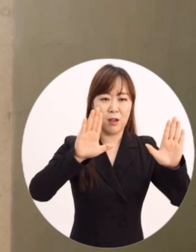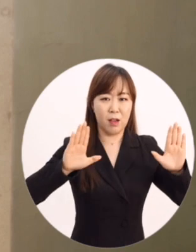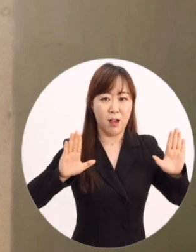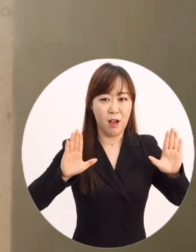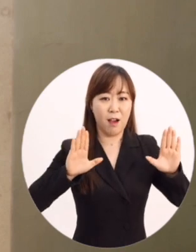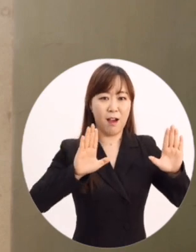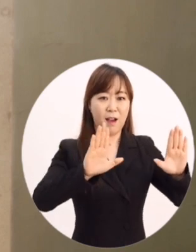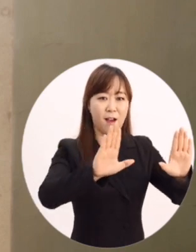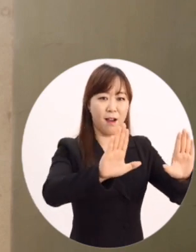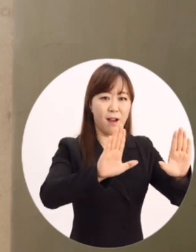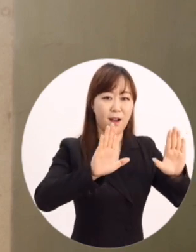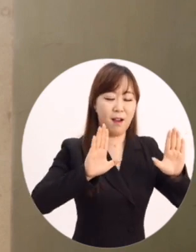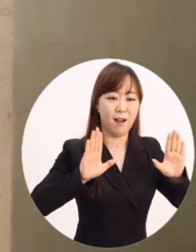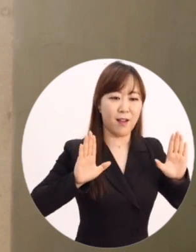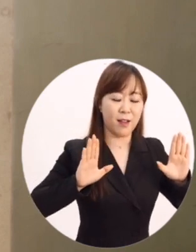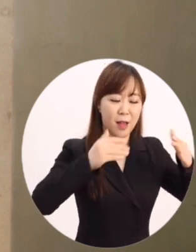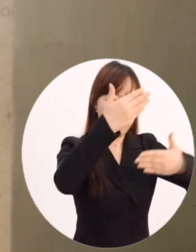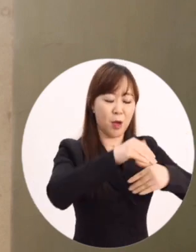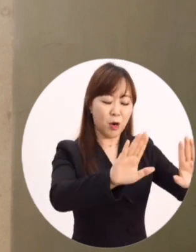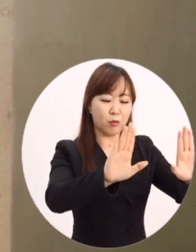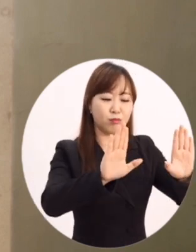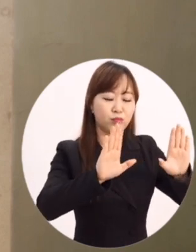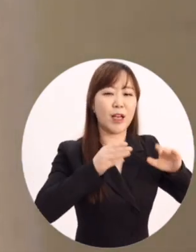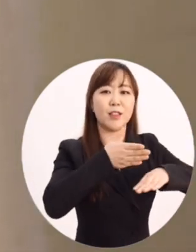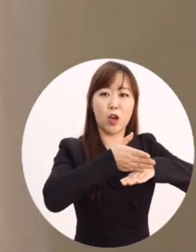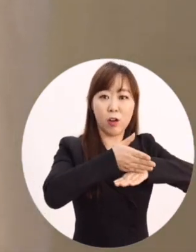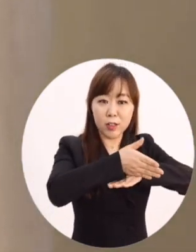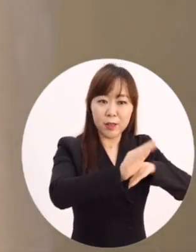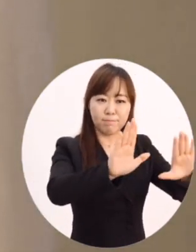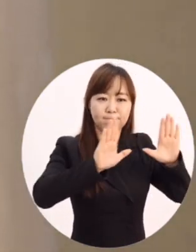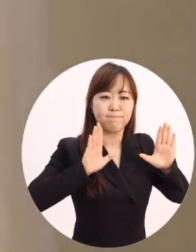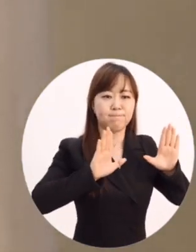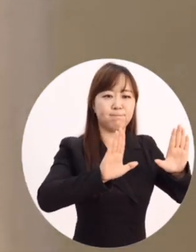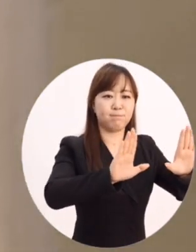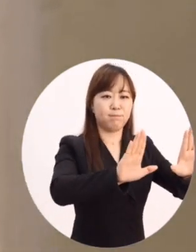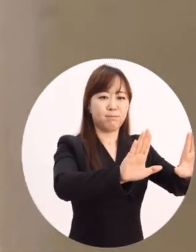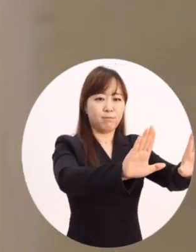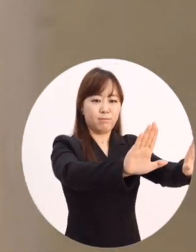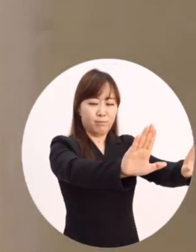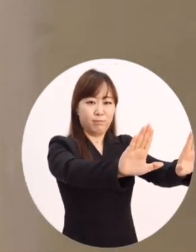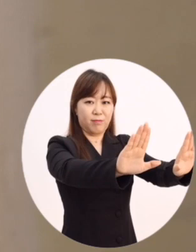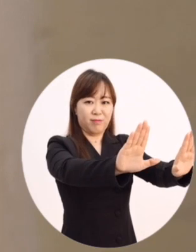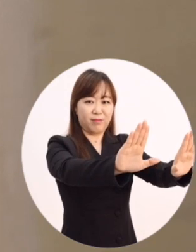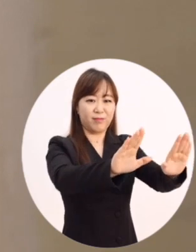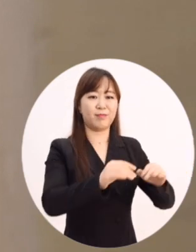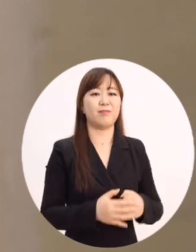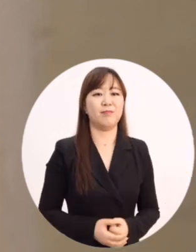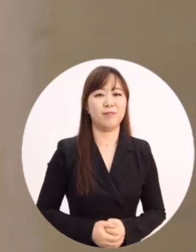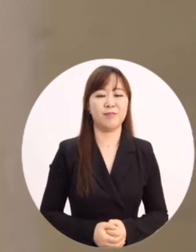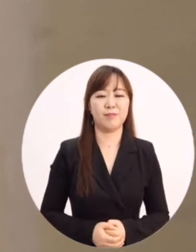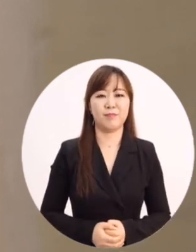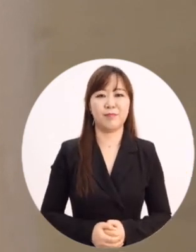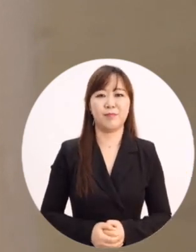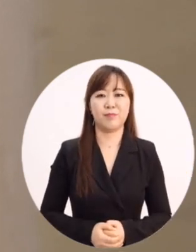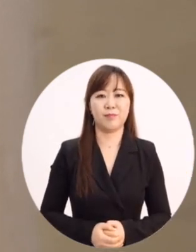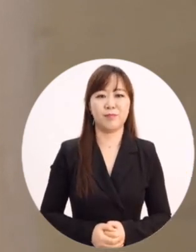팔꿈치를 구부려 벽 쪽으로 몸을 천천히 낮춘 다음 팔을 펴면서 벽을 부드럽게